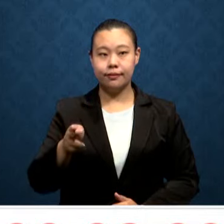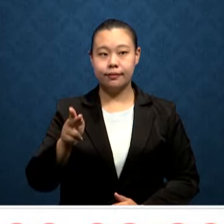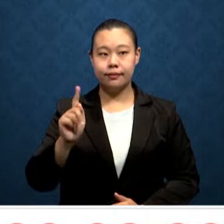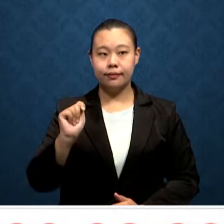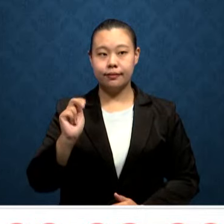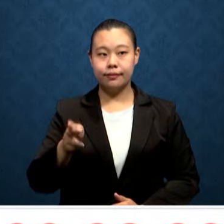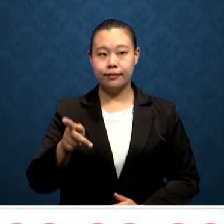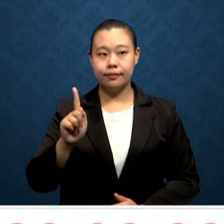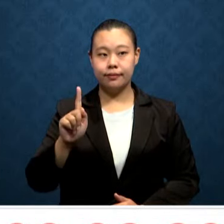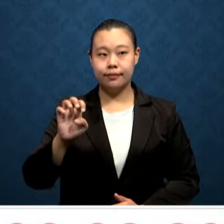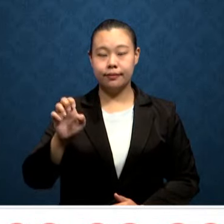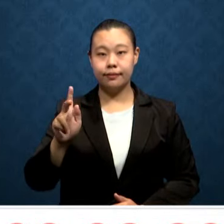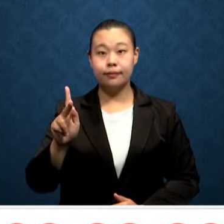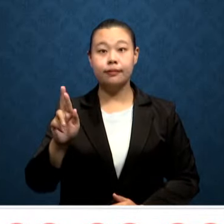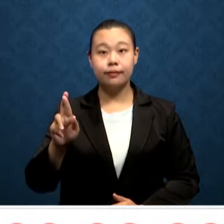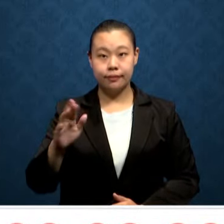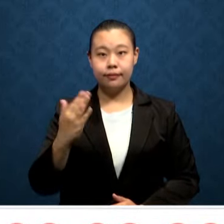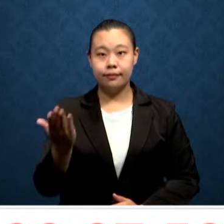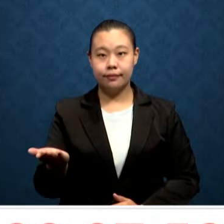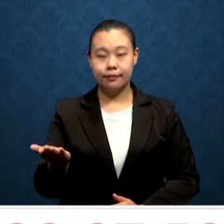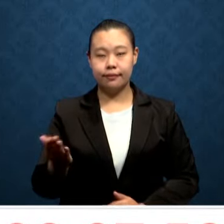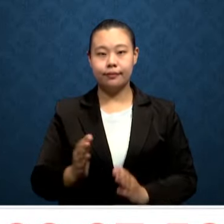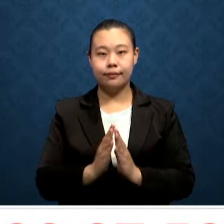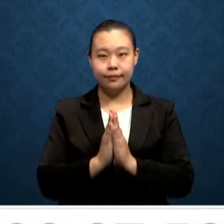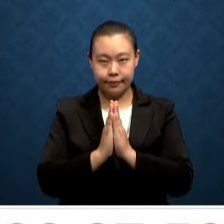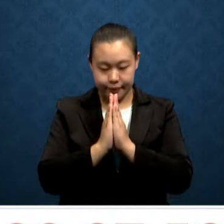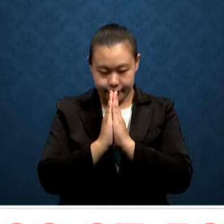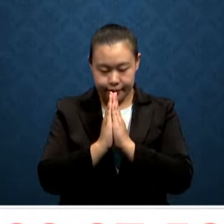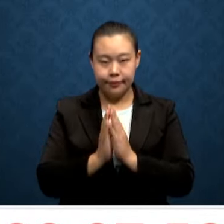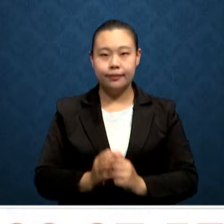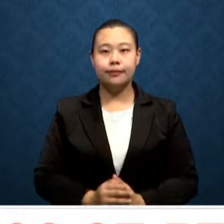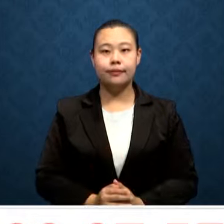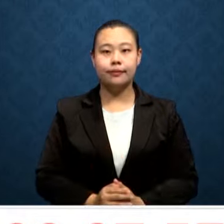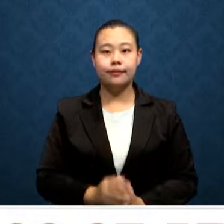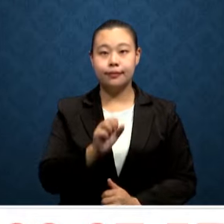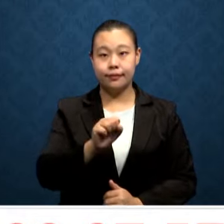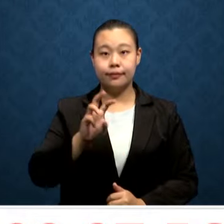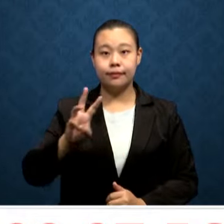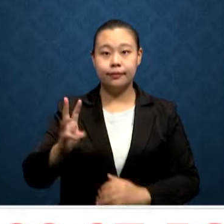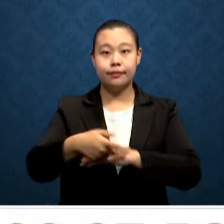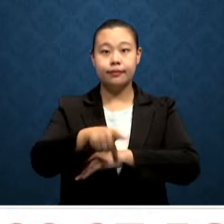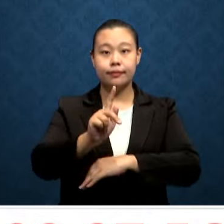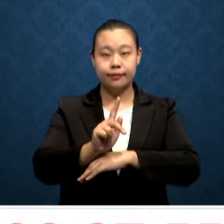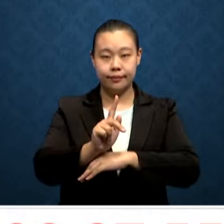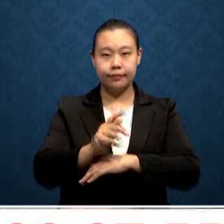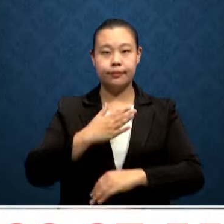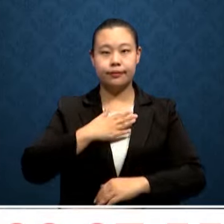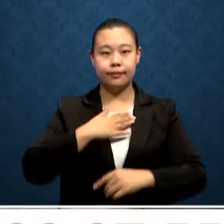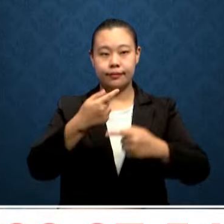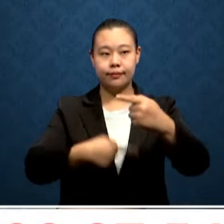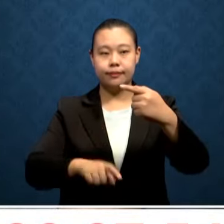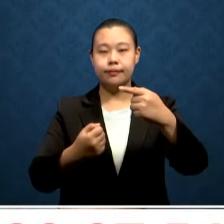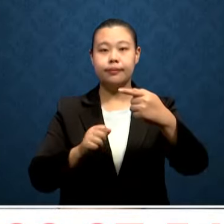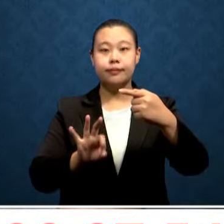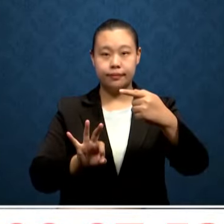ขสั้นๆนะครับท่านประธานครับกระผมนายสิทธิกรดงยศนะครับสมาชิกวุฒิสภากลุ่ม 19นะครับจากจังหวัด